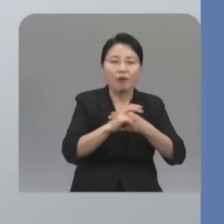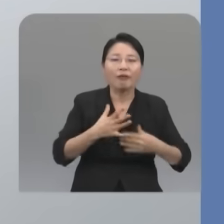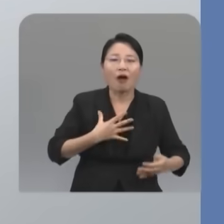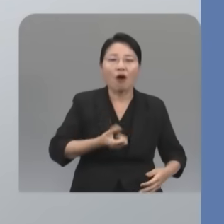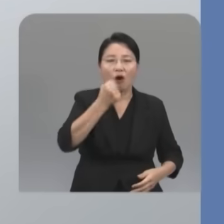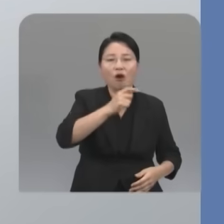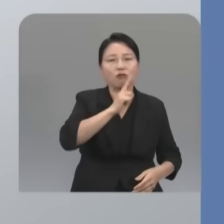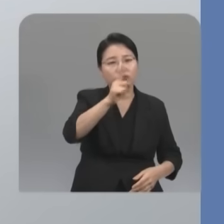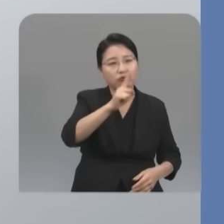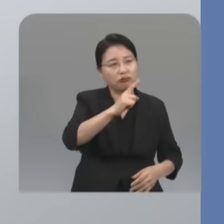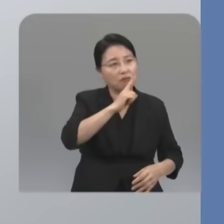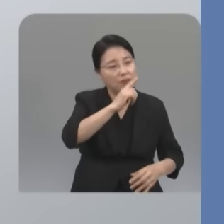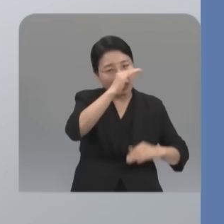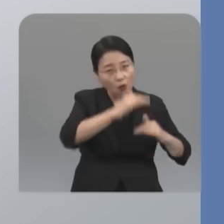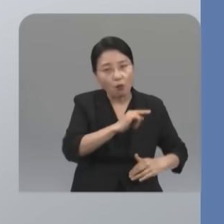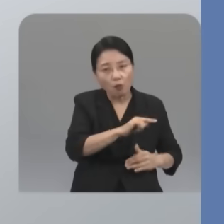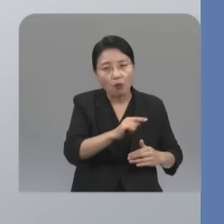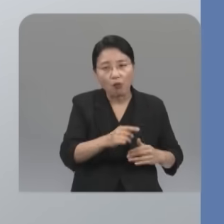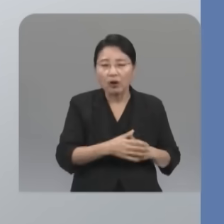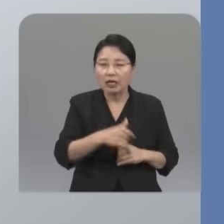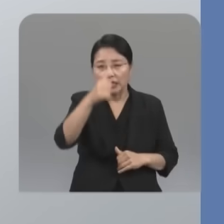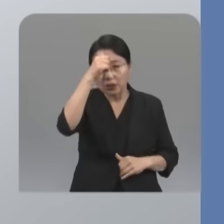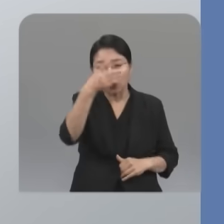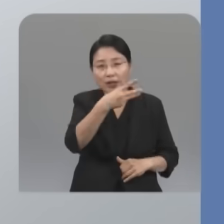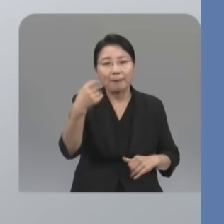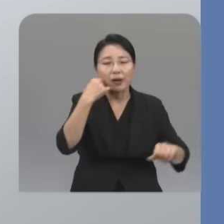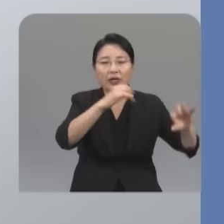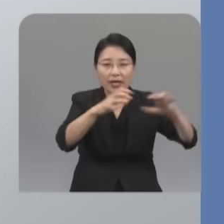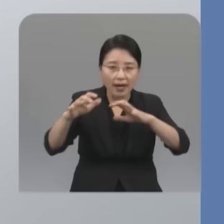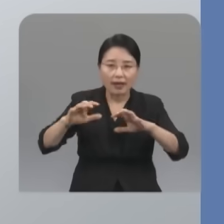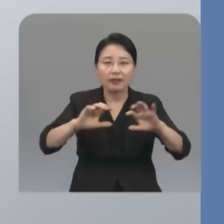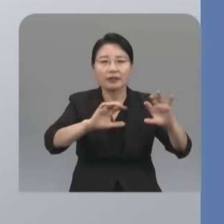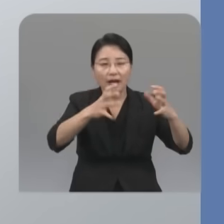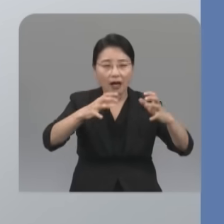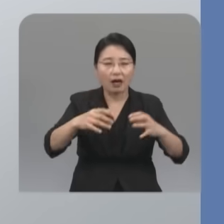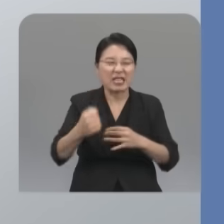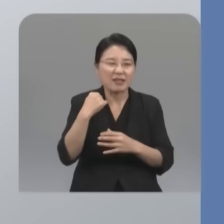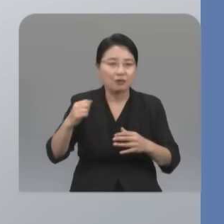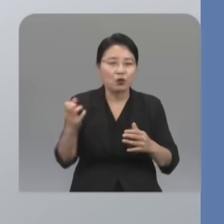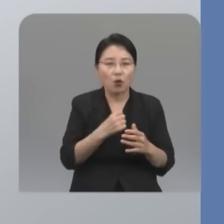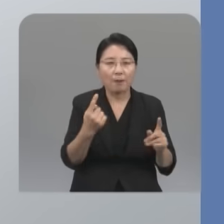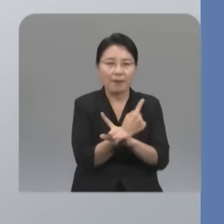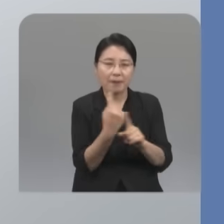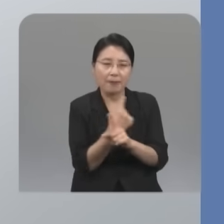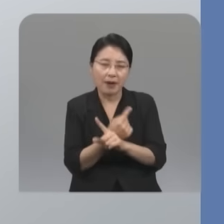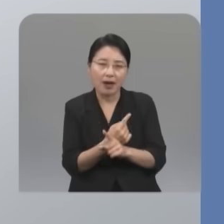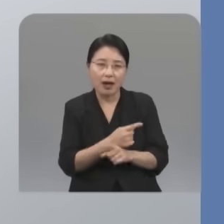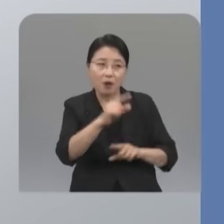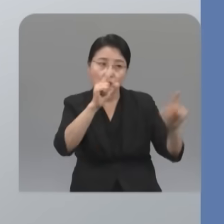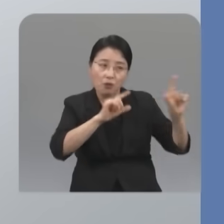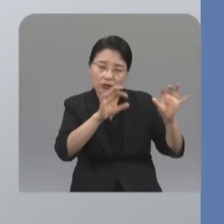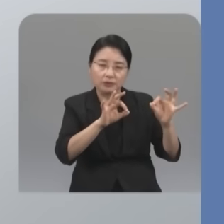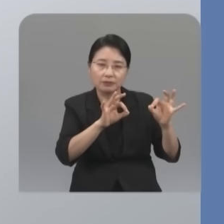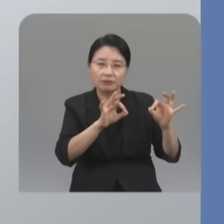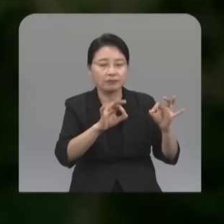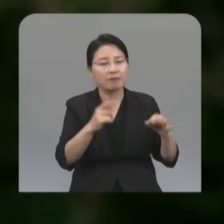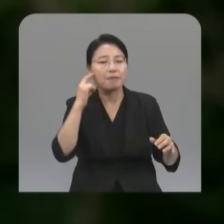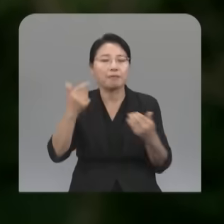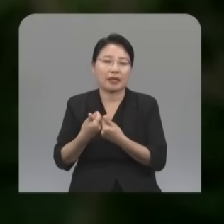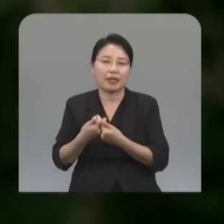행동을 지속하고 있다며 인도태평양 수역의 모든 현상 변경 시도에 강력히 반대한다고